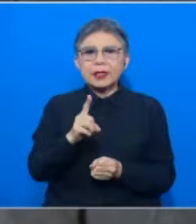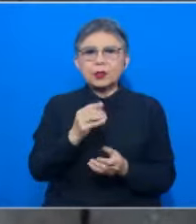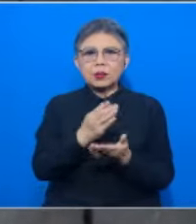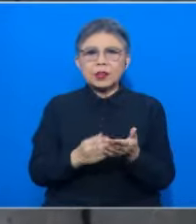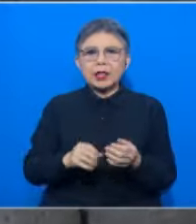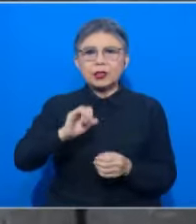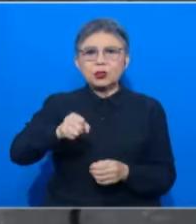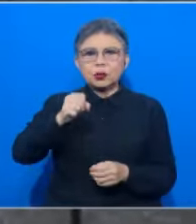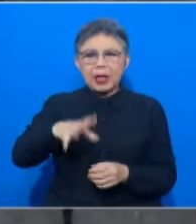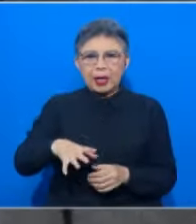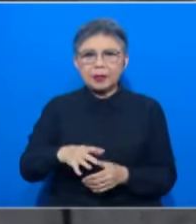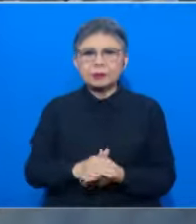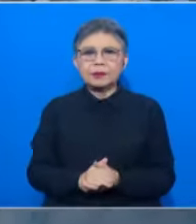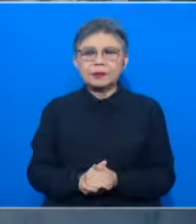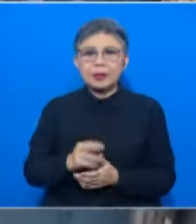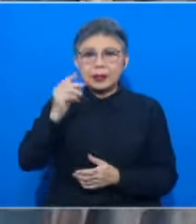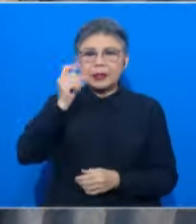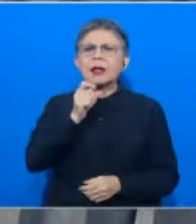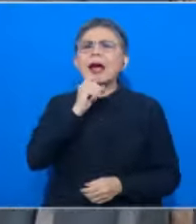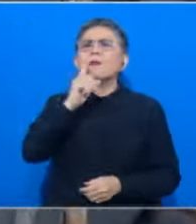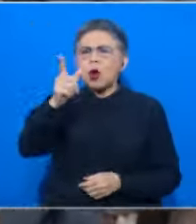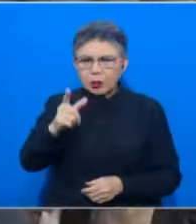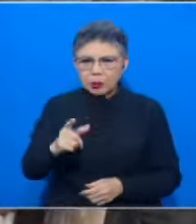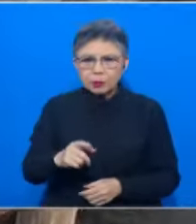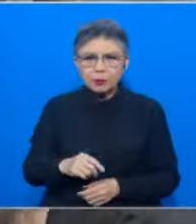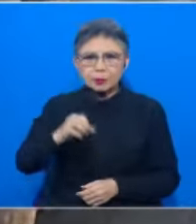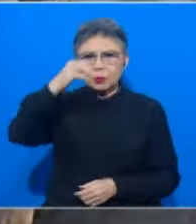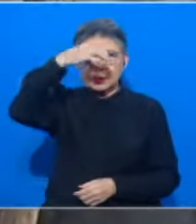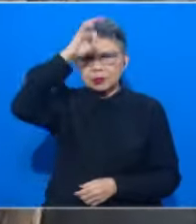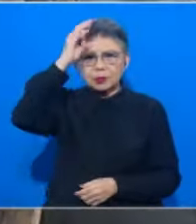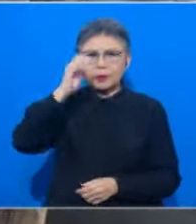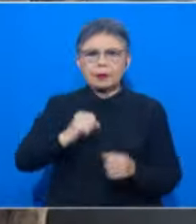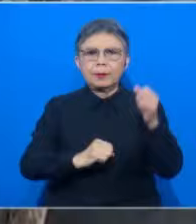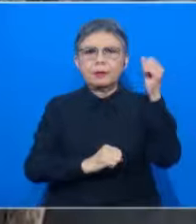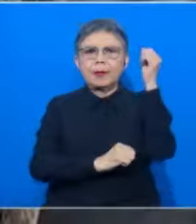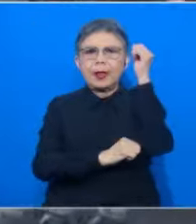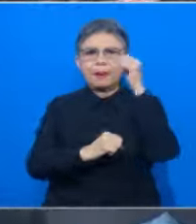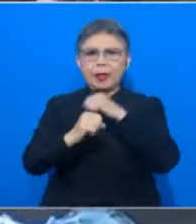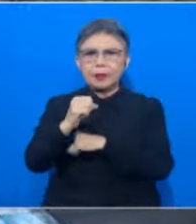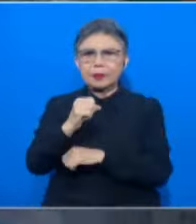1,5 juta rupiah. Berencana akan melaporkan kasus pencurian ini ke Polrestabes Palembang.